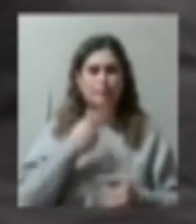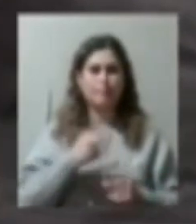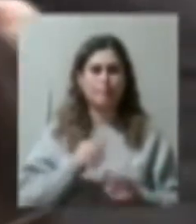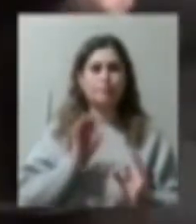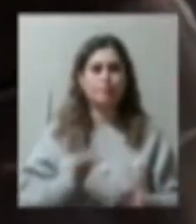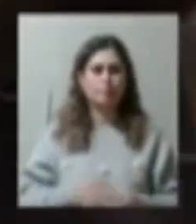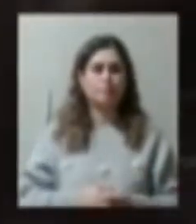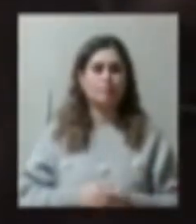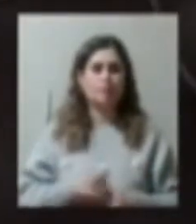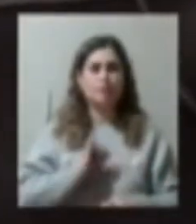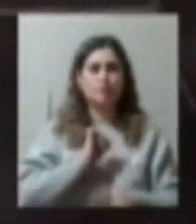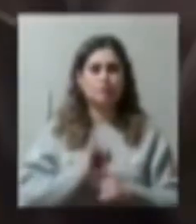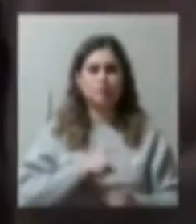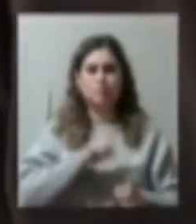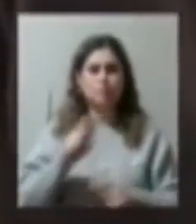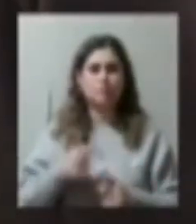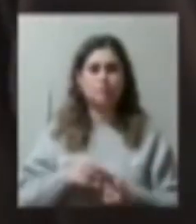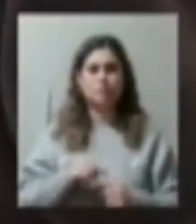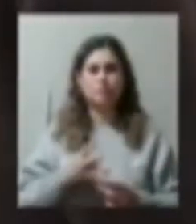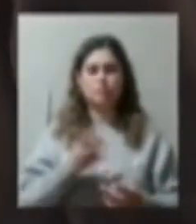Ми просто говоримо, як треба. Остановку перенесли, перехода